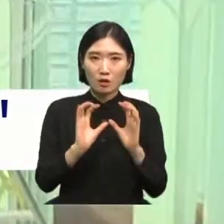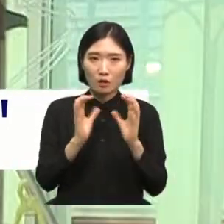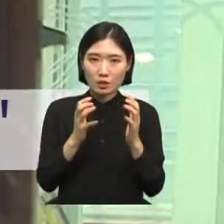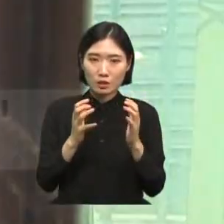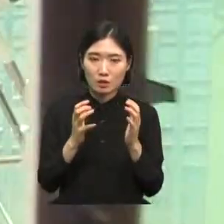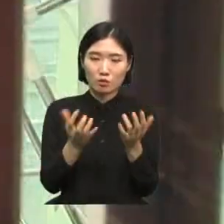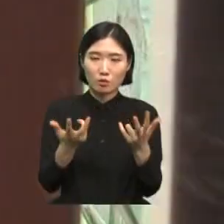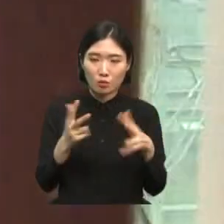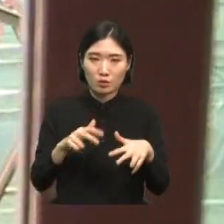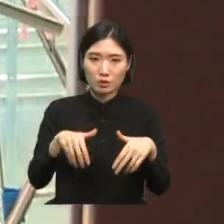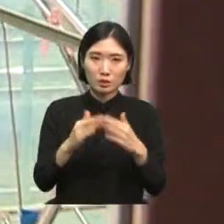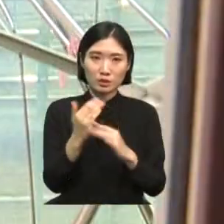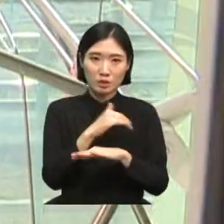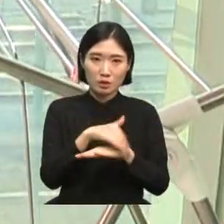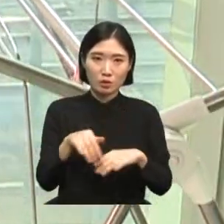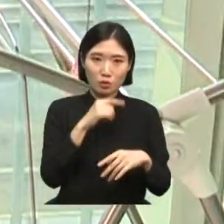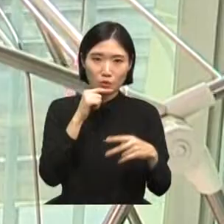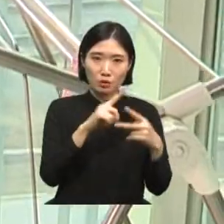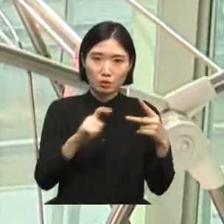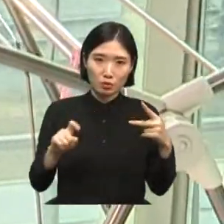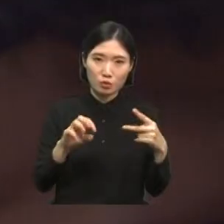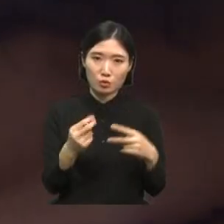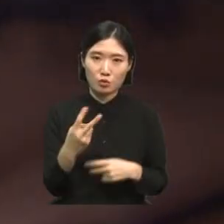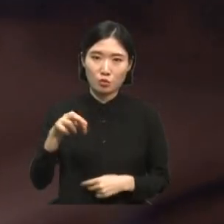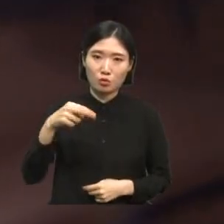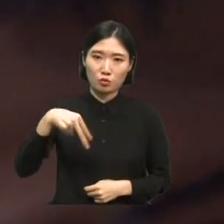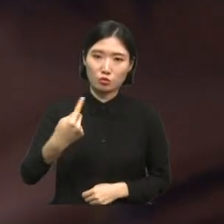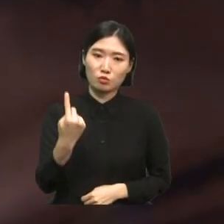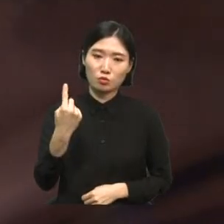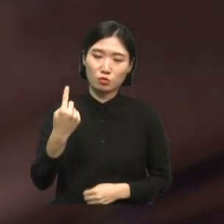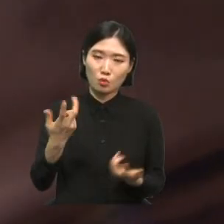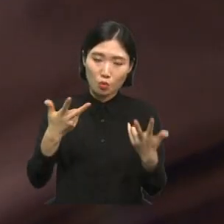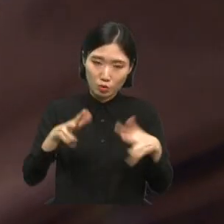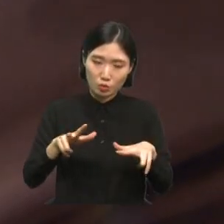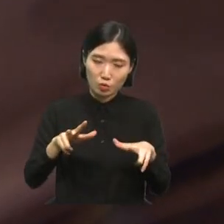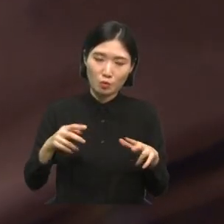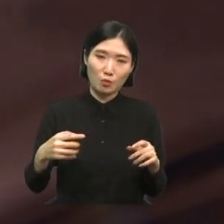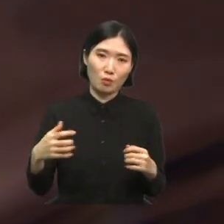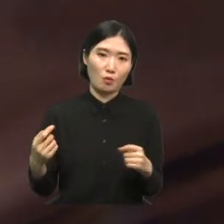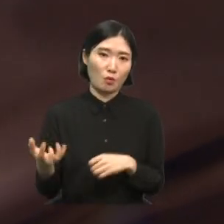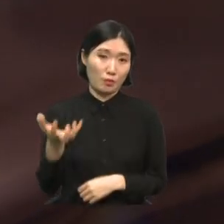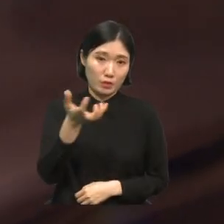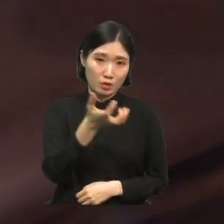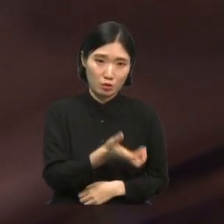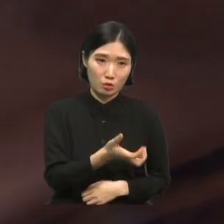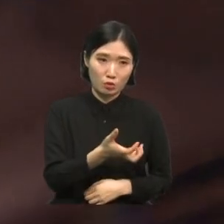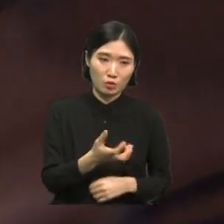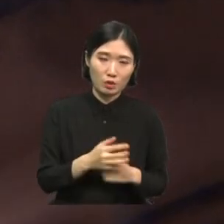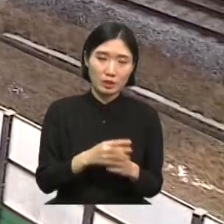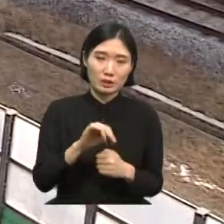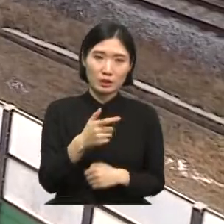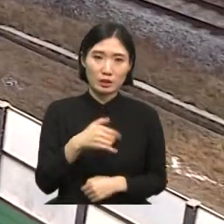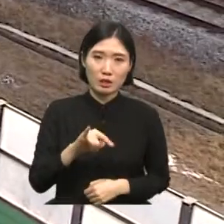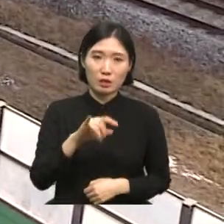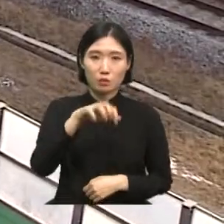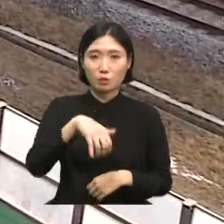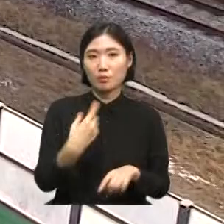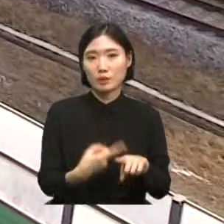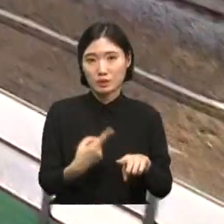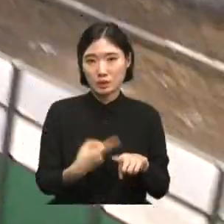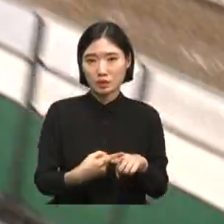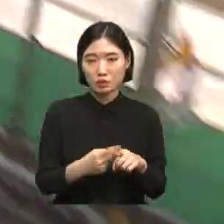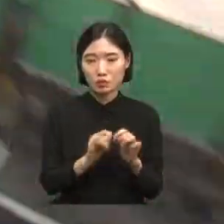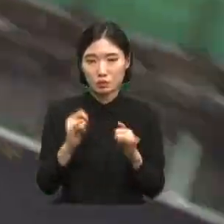예정이던 환기구는 동대문 용두근린공원으로 옮겨졌고 신내동 18번, 19번 환기구도 마찬가지로